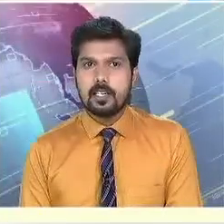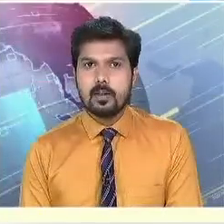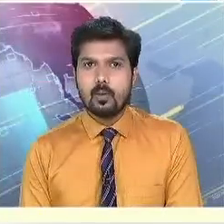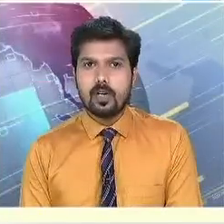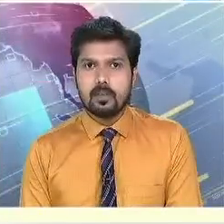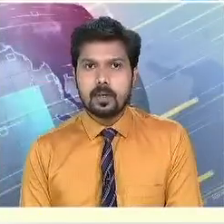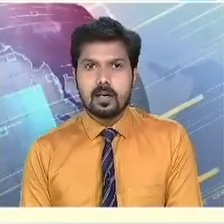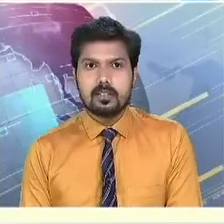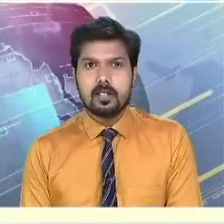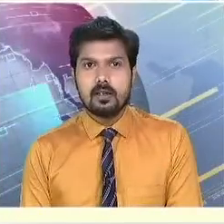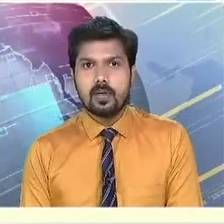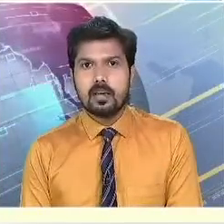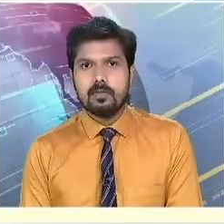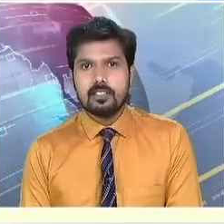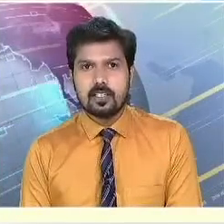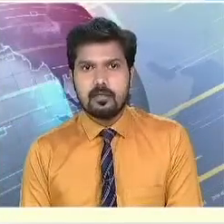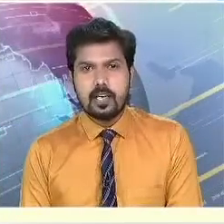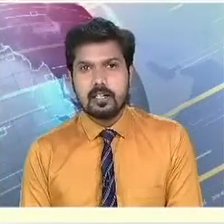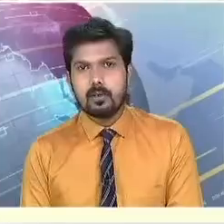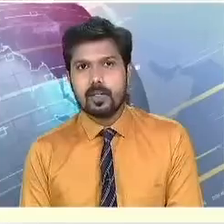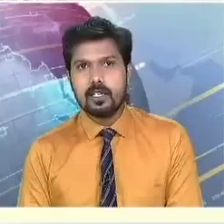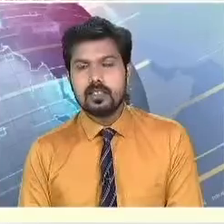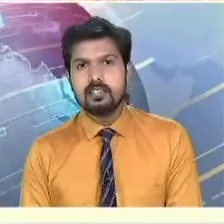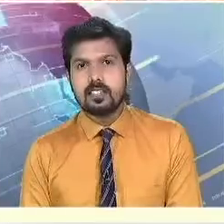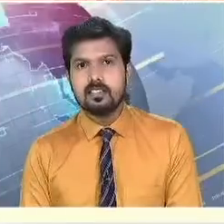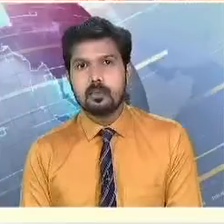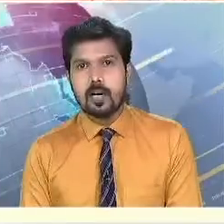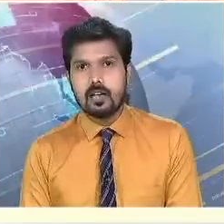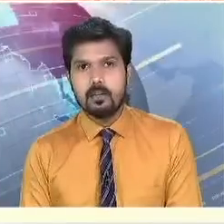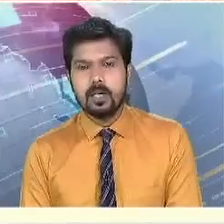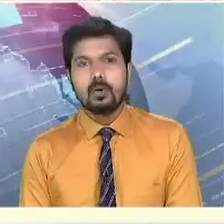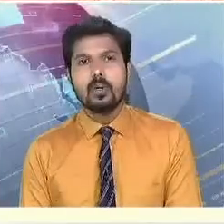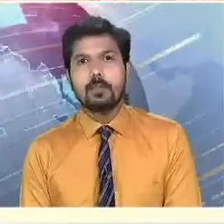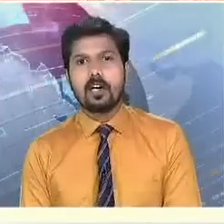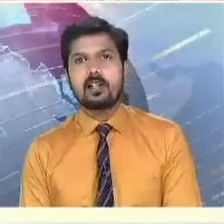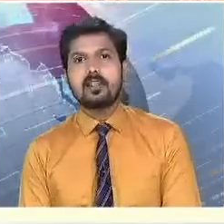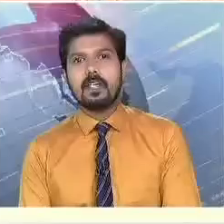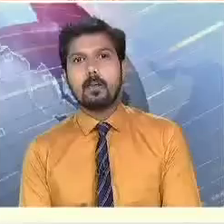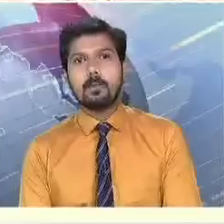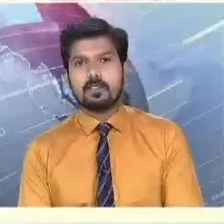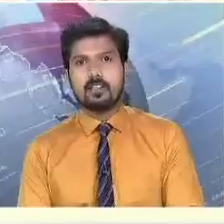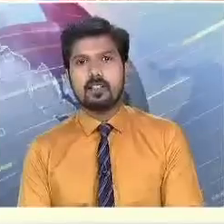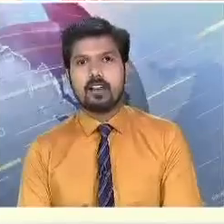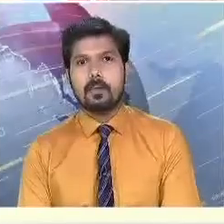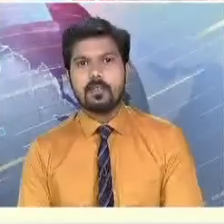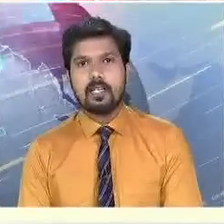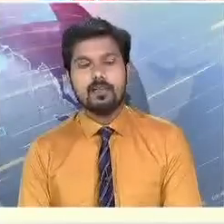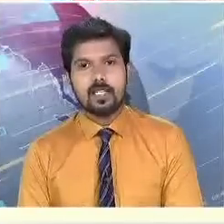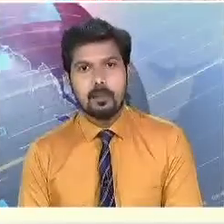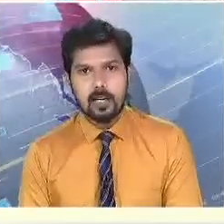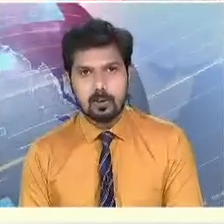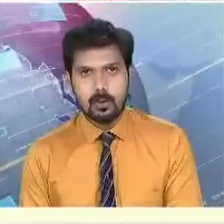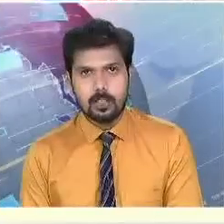காஞ்சிபுரம் அருகே உக்கரம்பருகத்தில் உள்ள விருச்சநாய விநாயகர் கோயிலுக்கு தினசரி செல்லும் காகம் கோயில் பிரகாரத்தில் வைக்கப்படும் பிரசாதத்தை